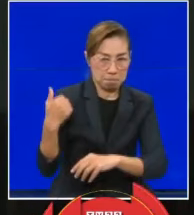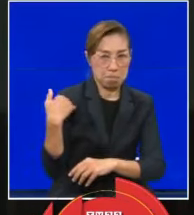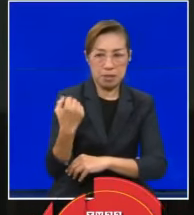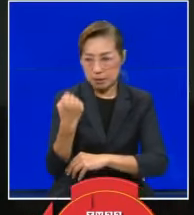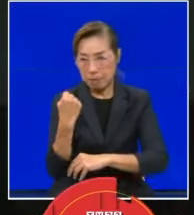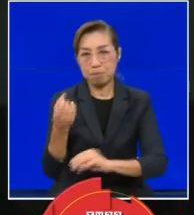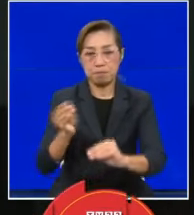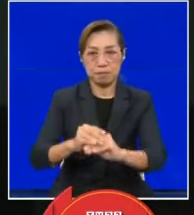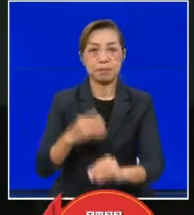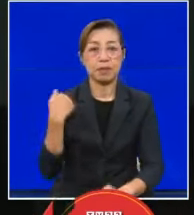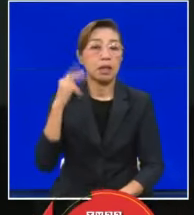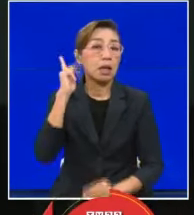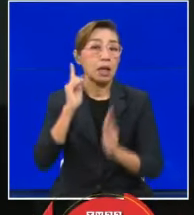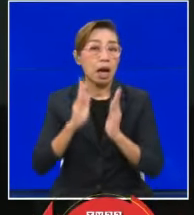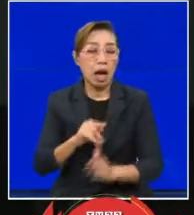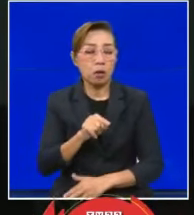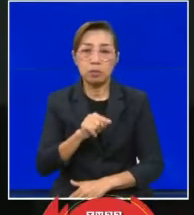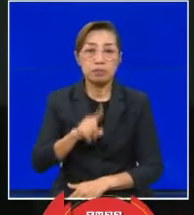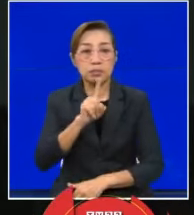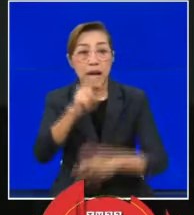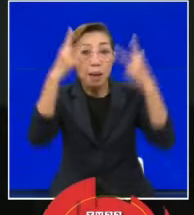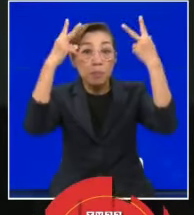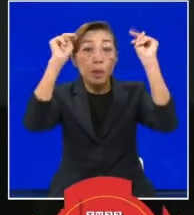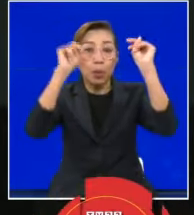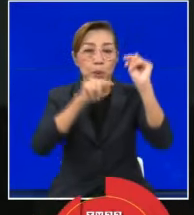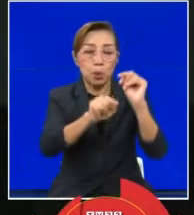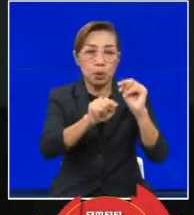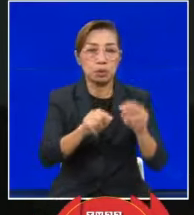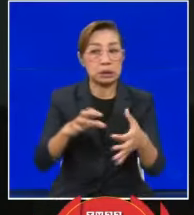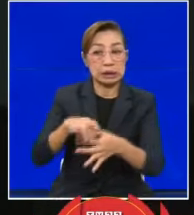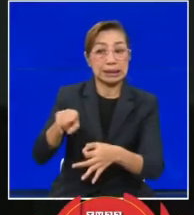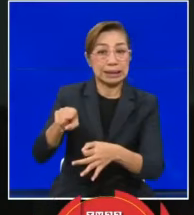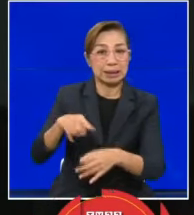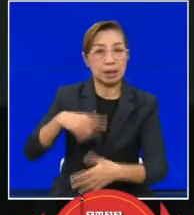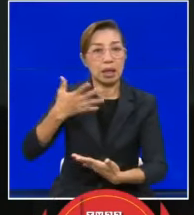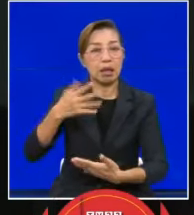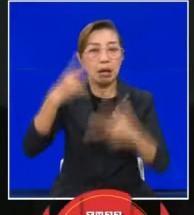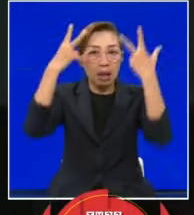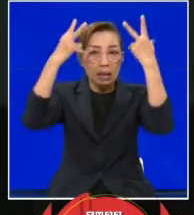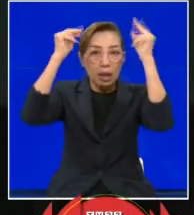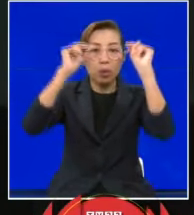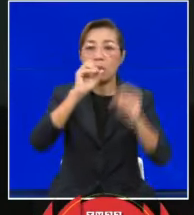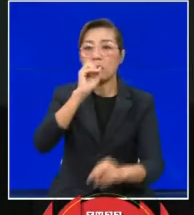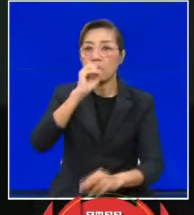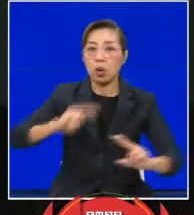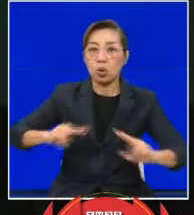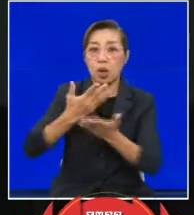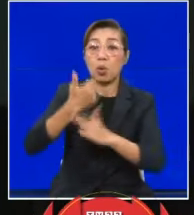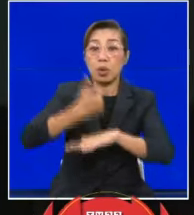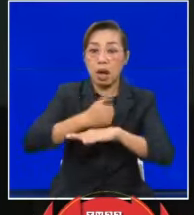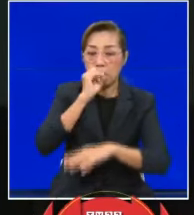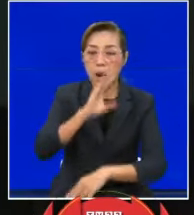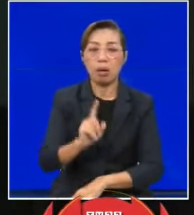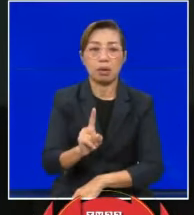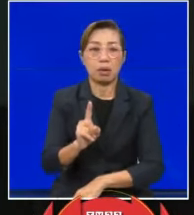นะครับ ค่ะซึ่งนักข่าวนะคะก็ไปถามท่านนายกรัฐมนตรีแล้วนะคะสำหรับเรื่องนี้คุณเศรษฐาทวีสินนายกรัฐมนตรีและรัฐมนตรีคลังค่ะท่